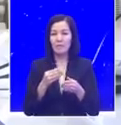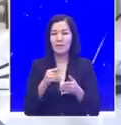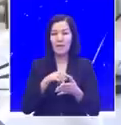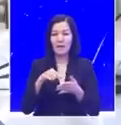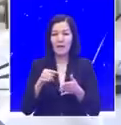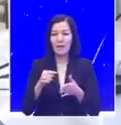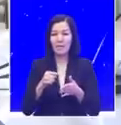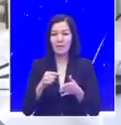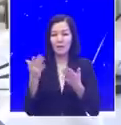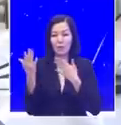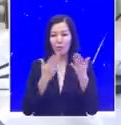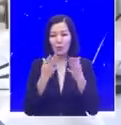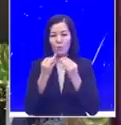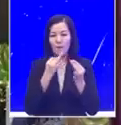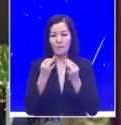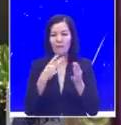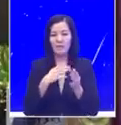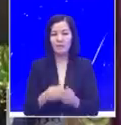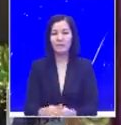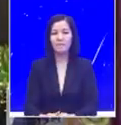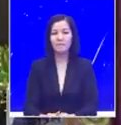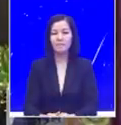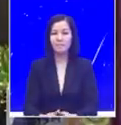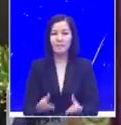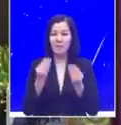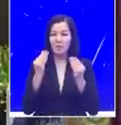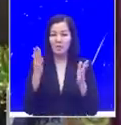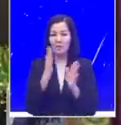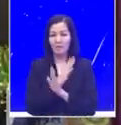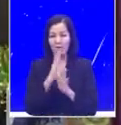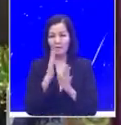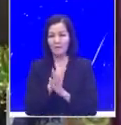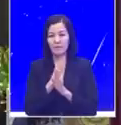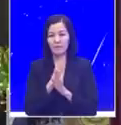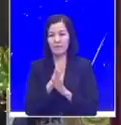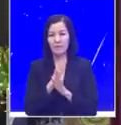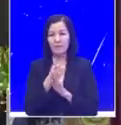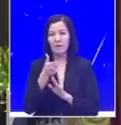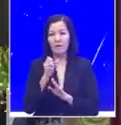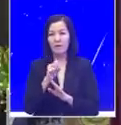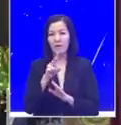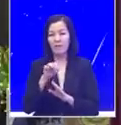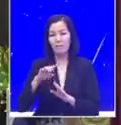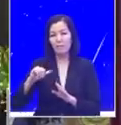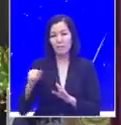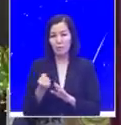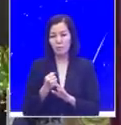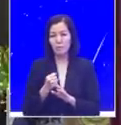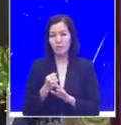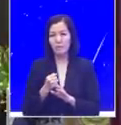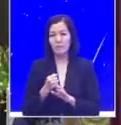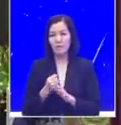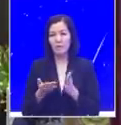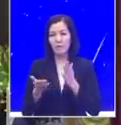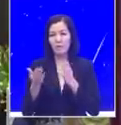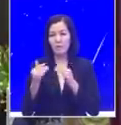арқылы оқырманымен тілдесті. Шіркін тағдырай, ғалым досымыз туралы өткен